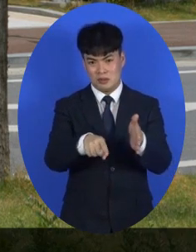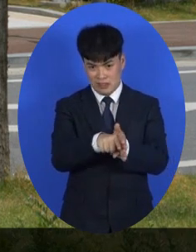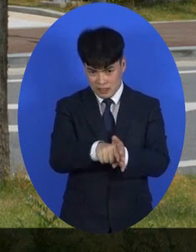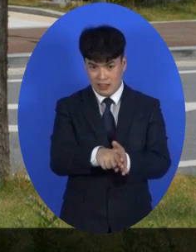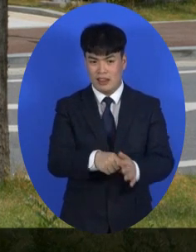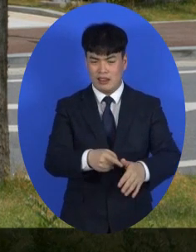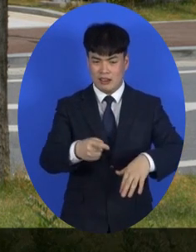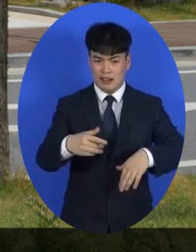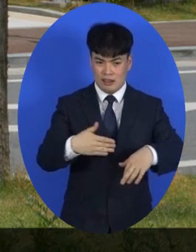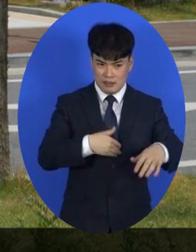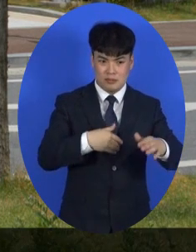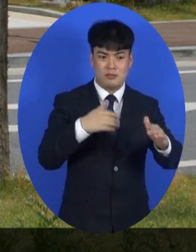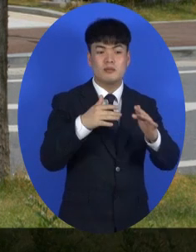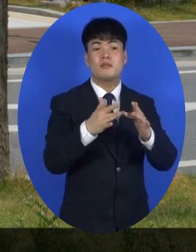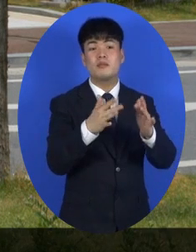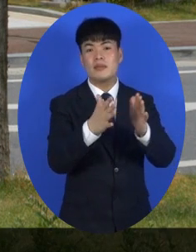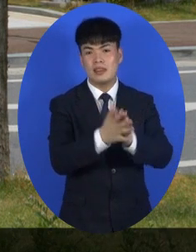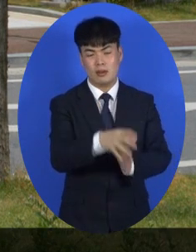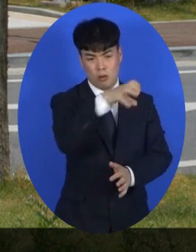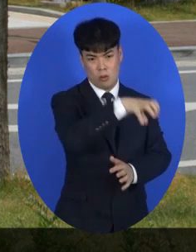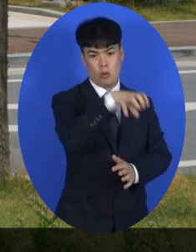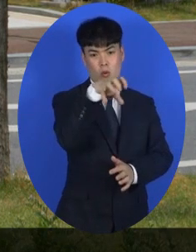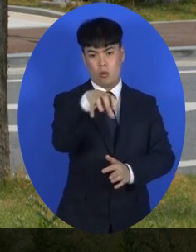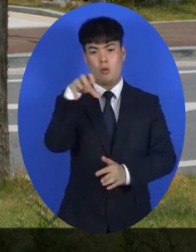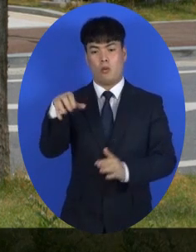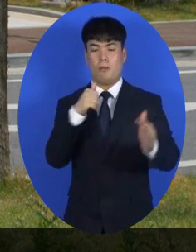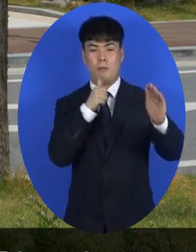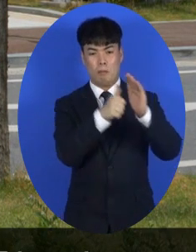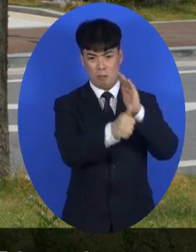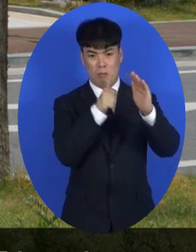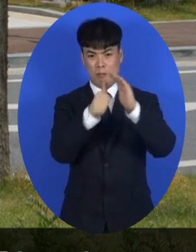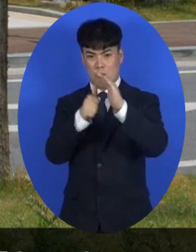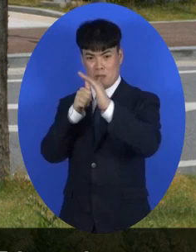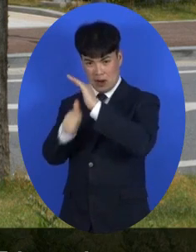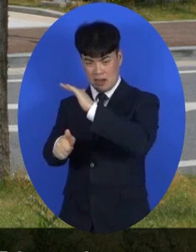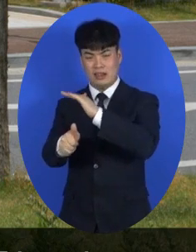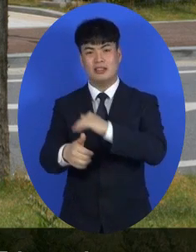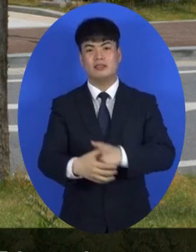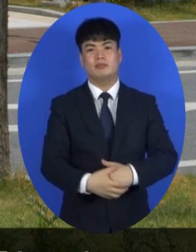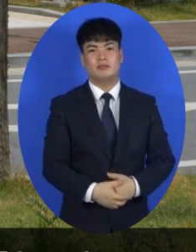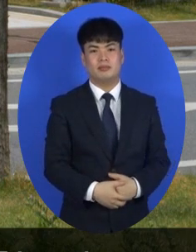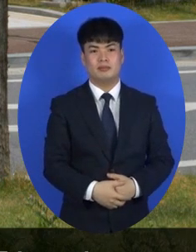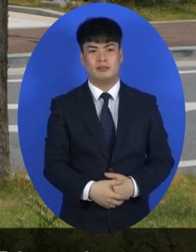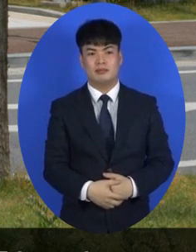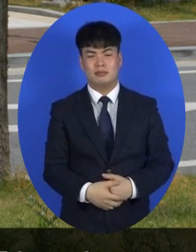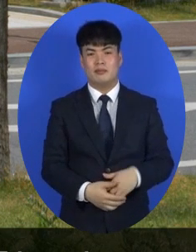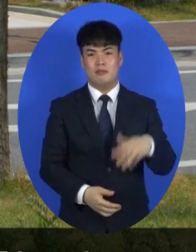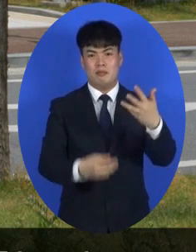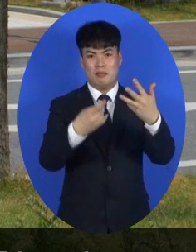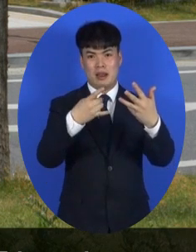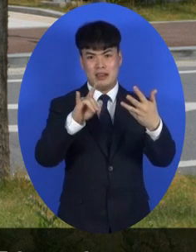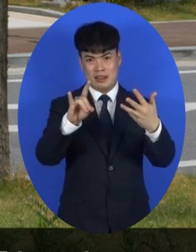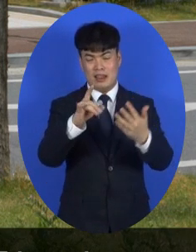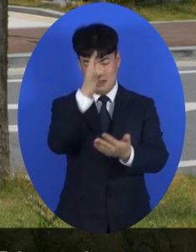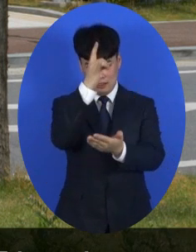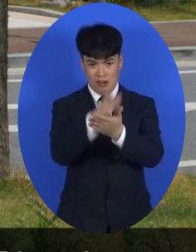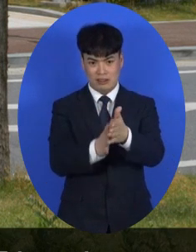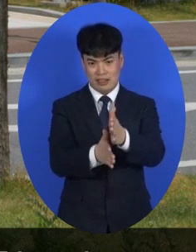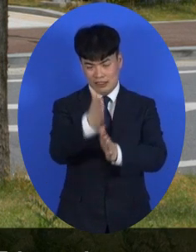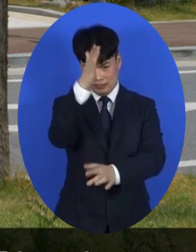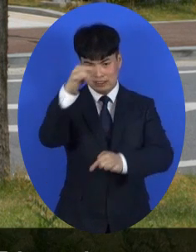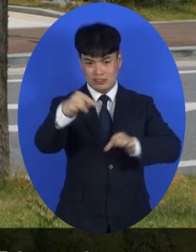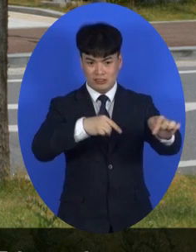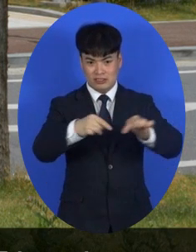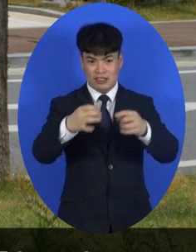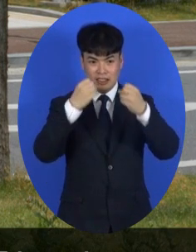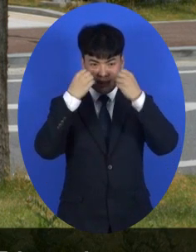모색해 나가고자 읍면동 방문 일정을 진행하고 있습니다. 민선 7기 제8대 천안시정의 새로운 모습을 위해